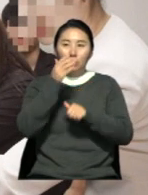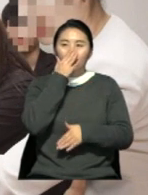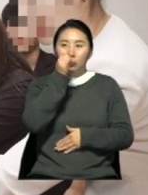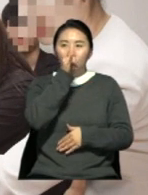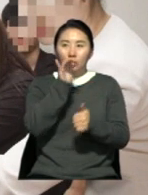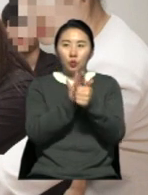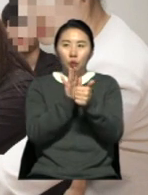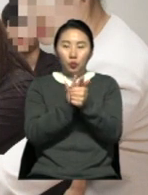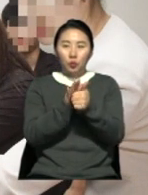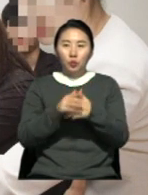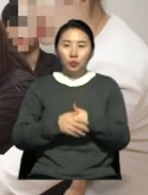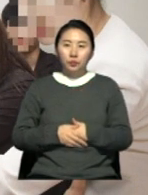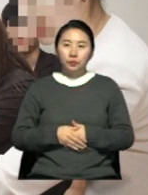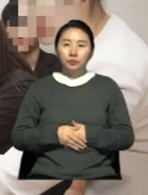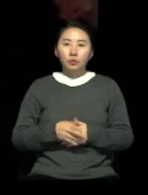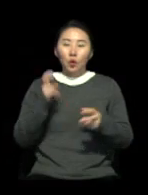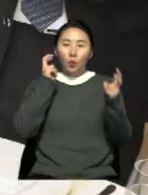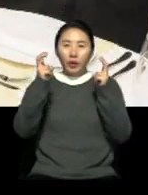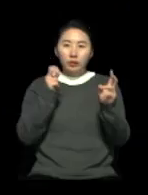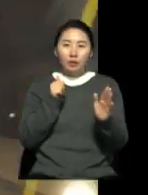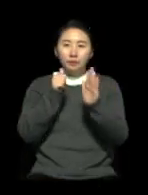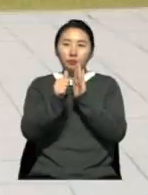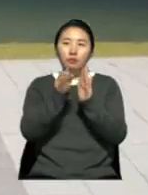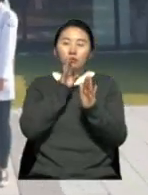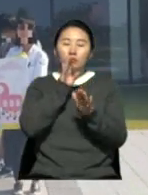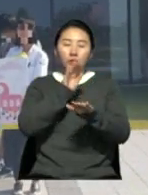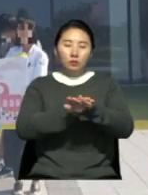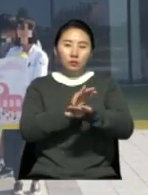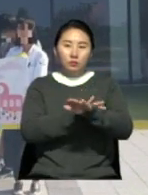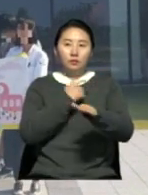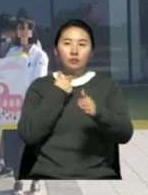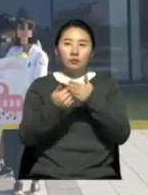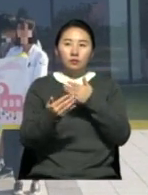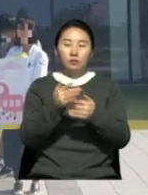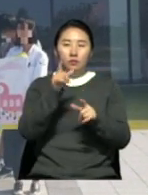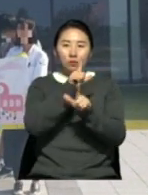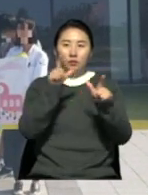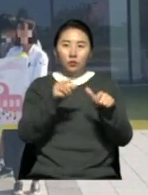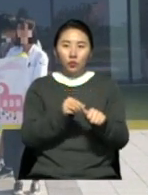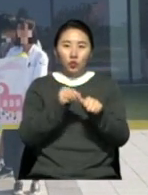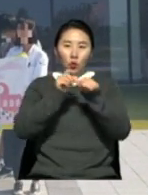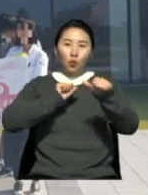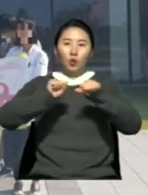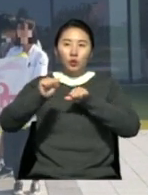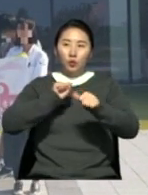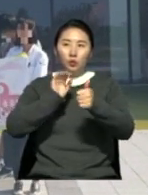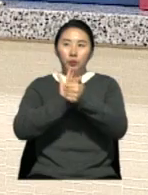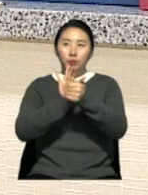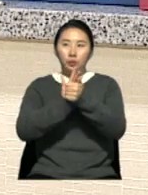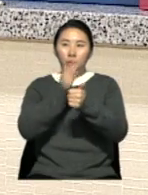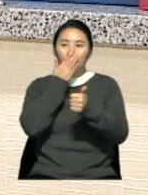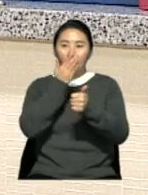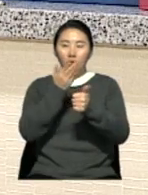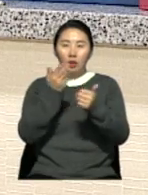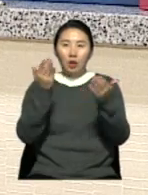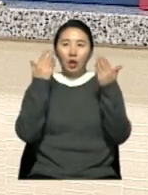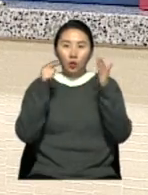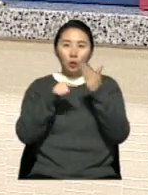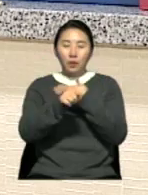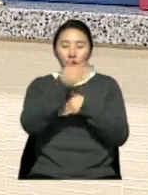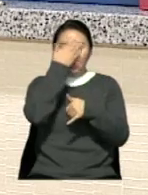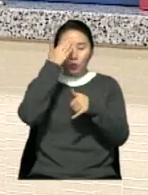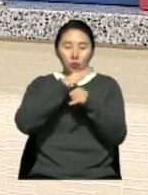돕습니다 게다가 기업을 방문해 현장 체험을 하는 등 다양한 취업 활동 기회를 제공합니다 어학교 방성훈